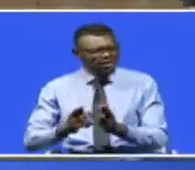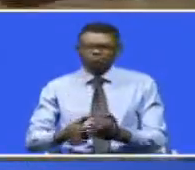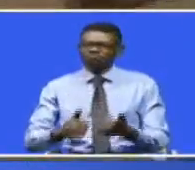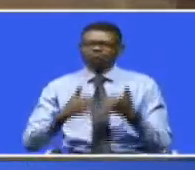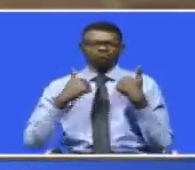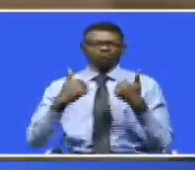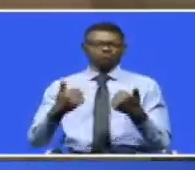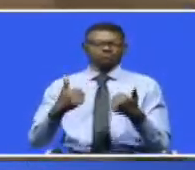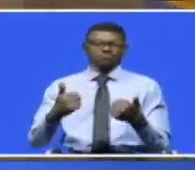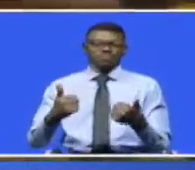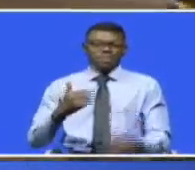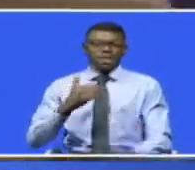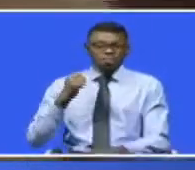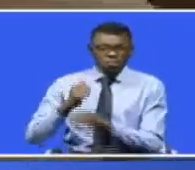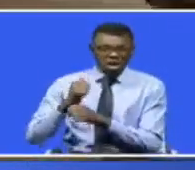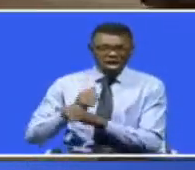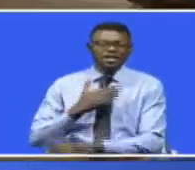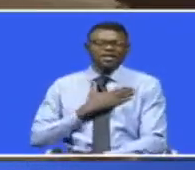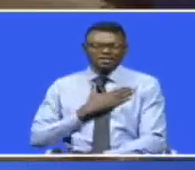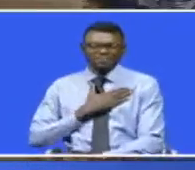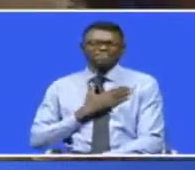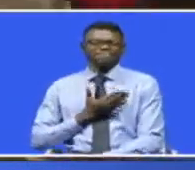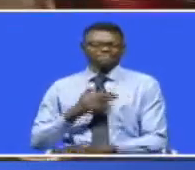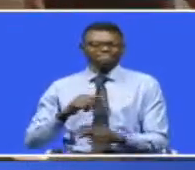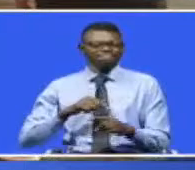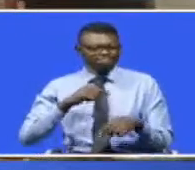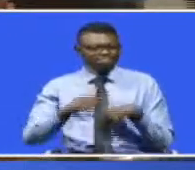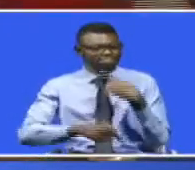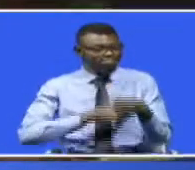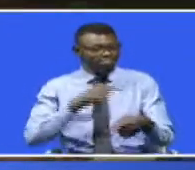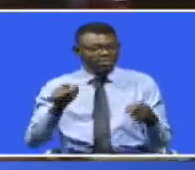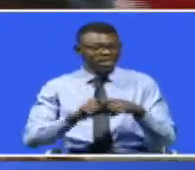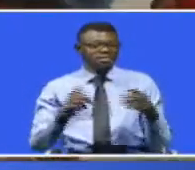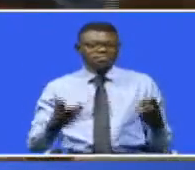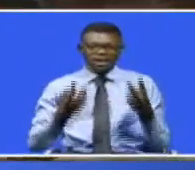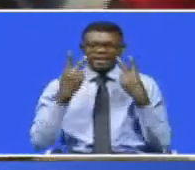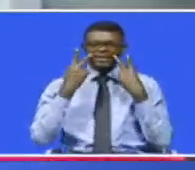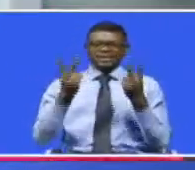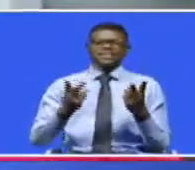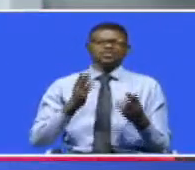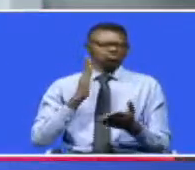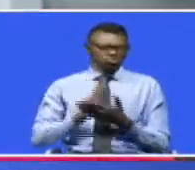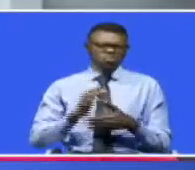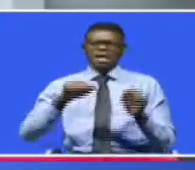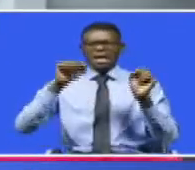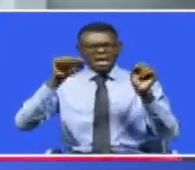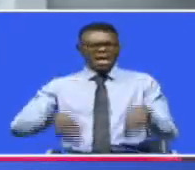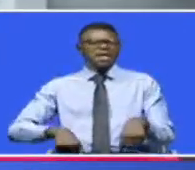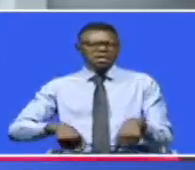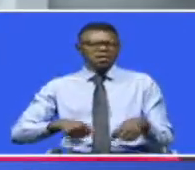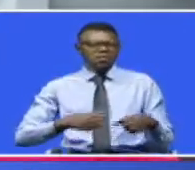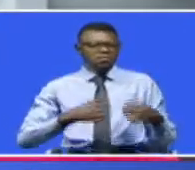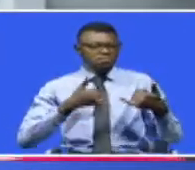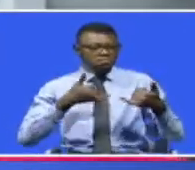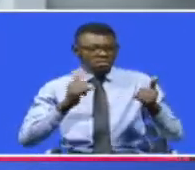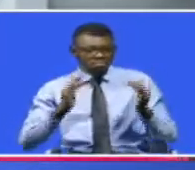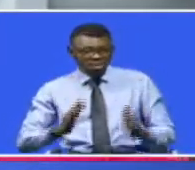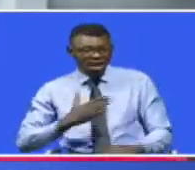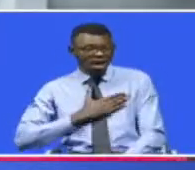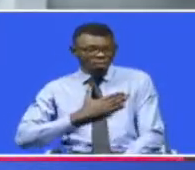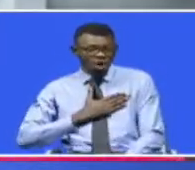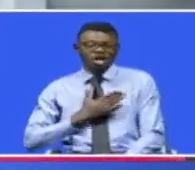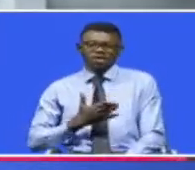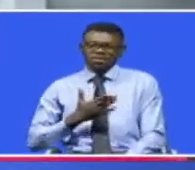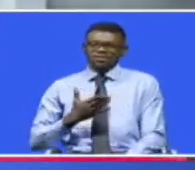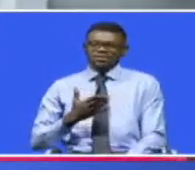So hiyo ndio kazi ambayo tunawaka na tunaona kwamba tuna uwezo huo kulingana na wale wachezaji tuko nao, tuna